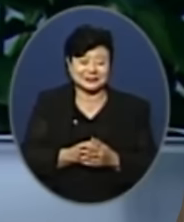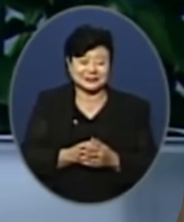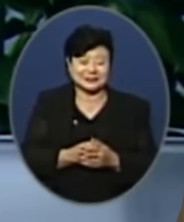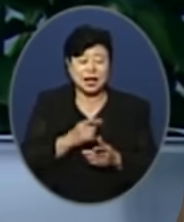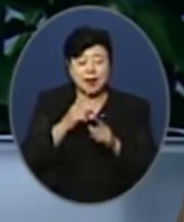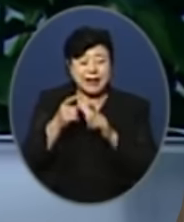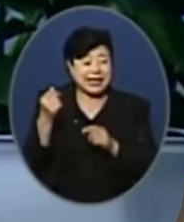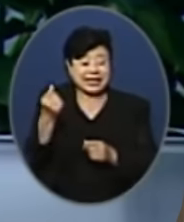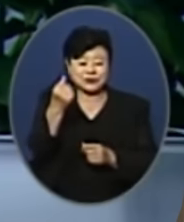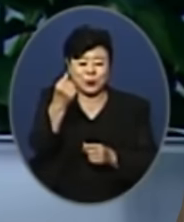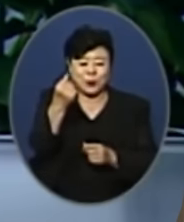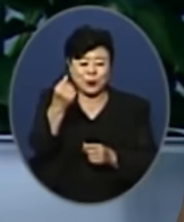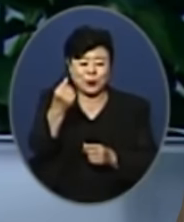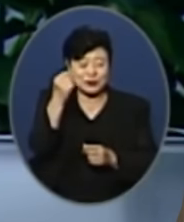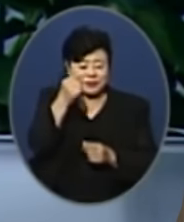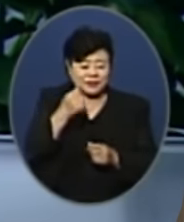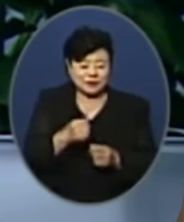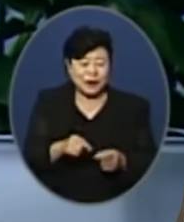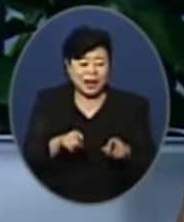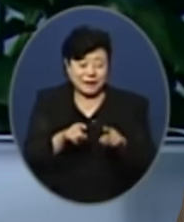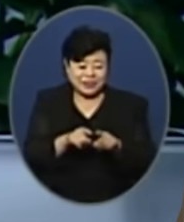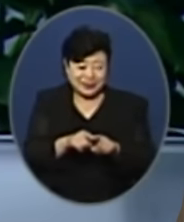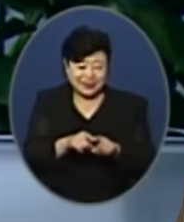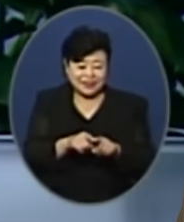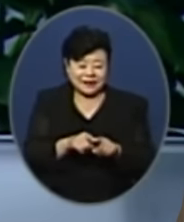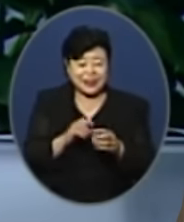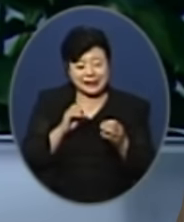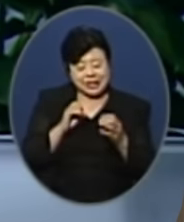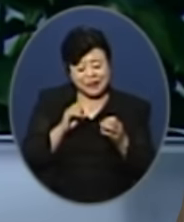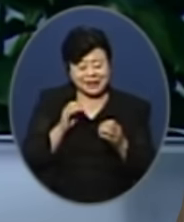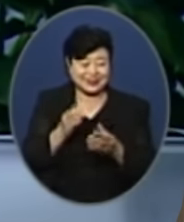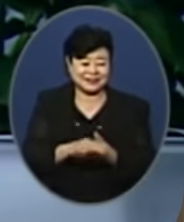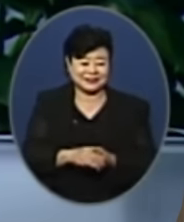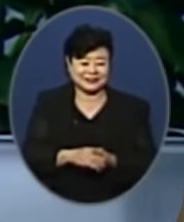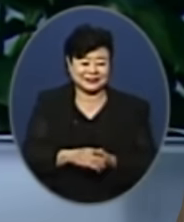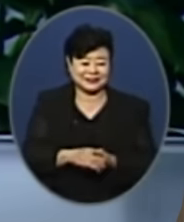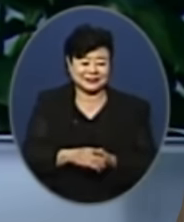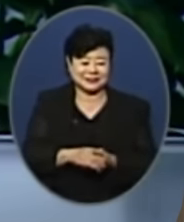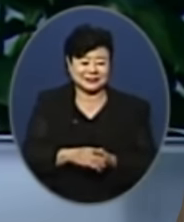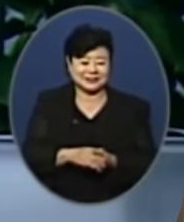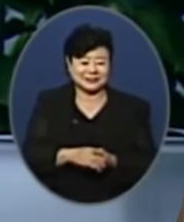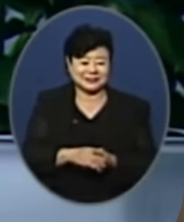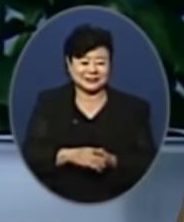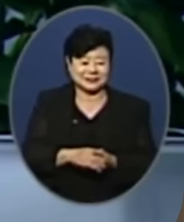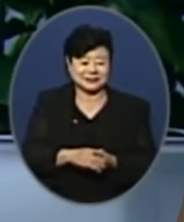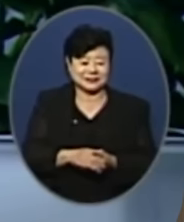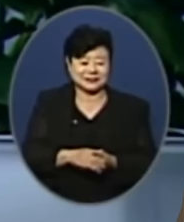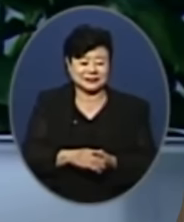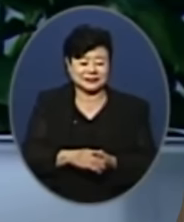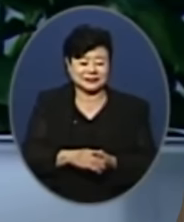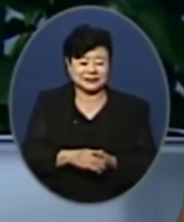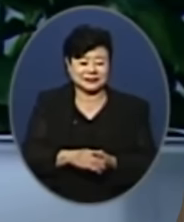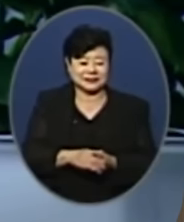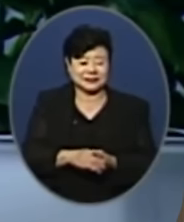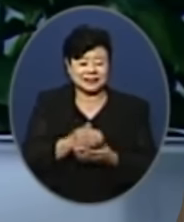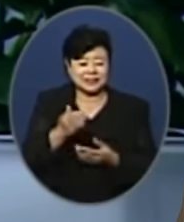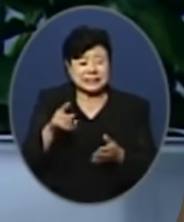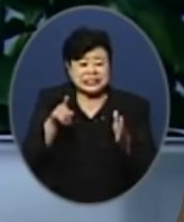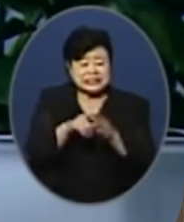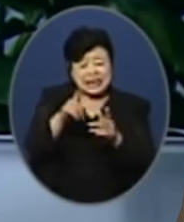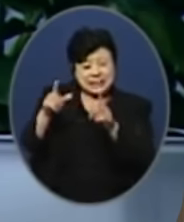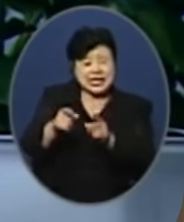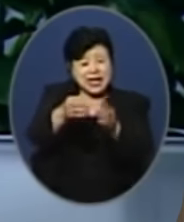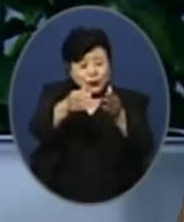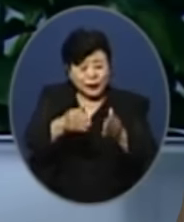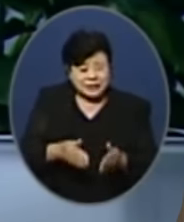우리가 말로서 성령과 그런 대화를 해야 되는 것입니다. 죄 일어나고 여러분